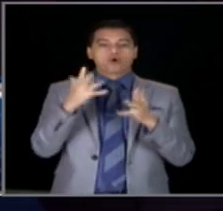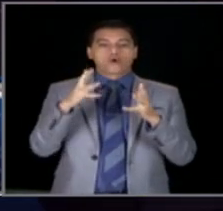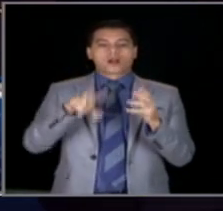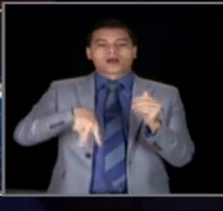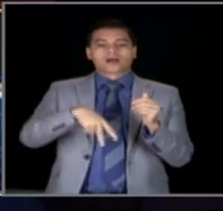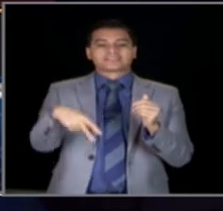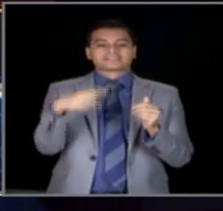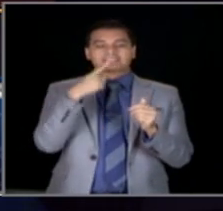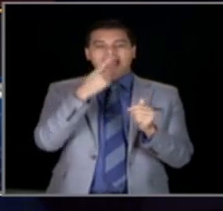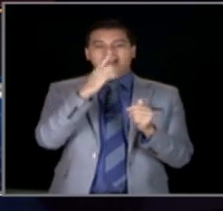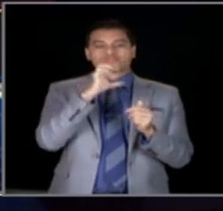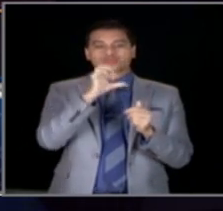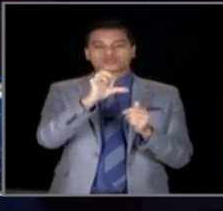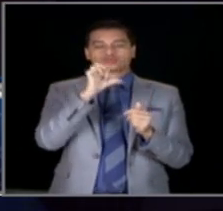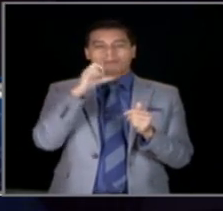عام